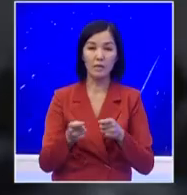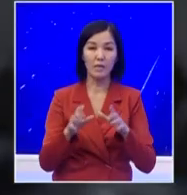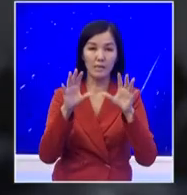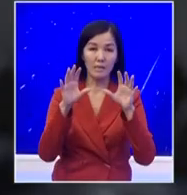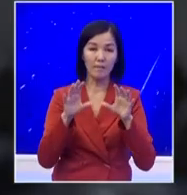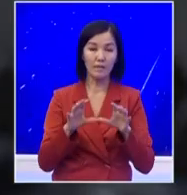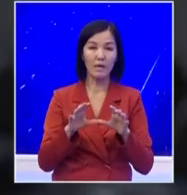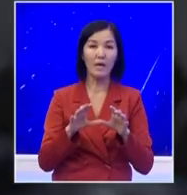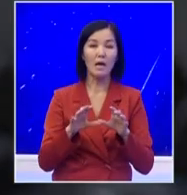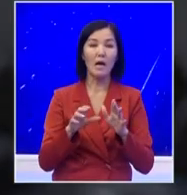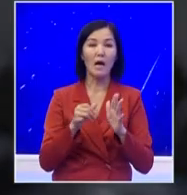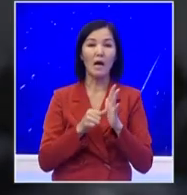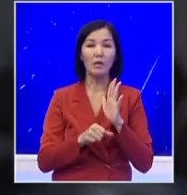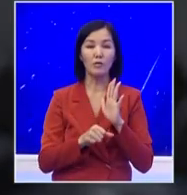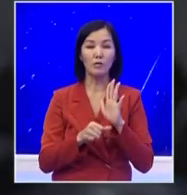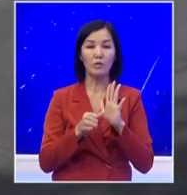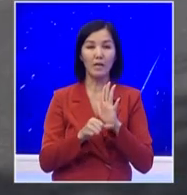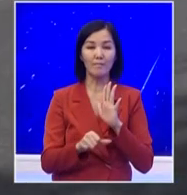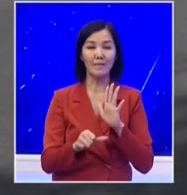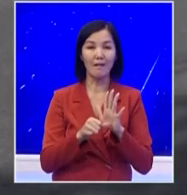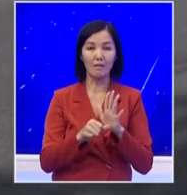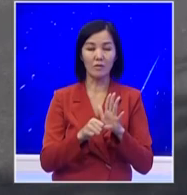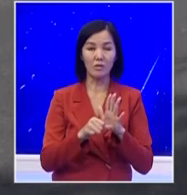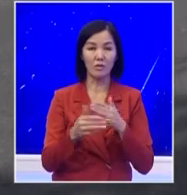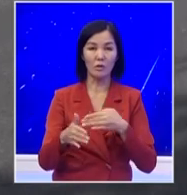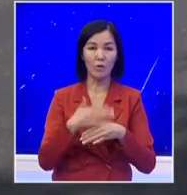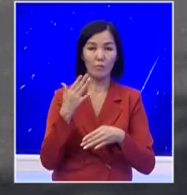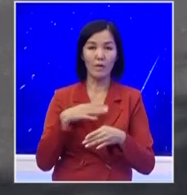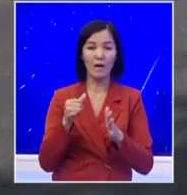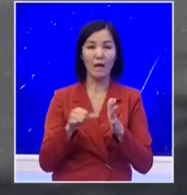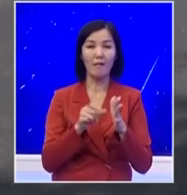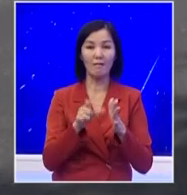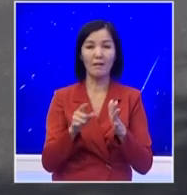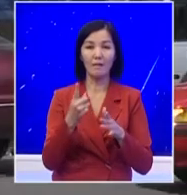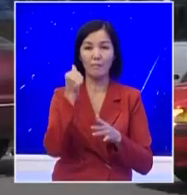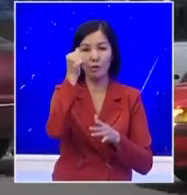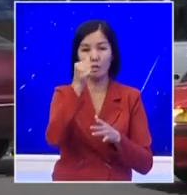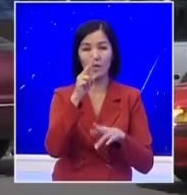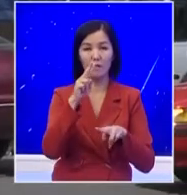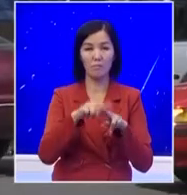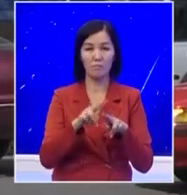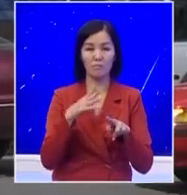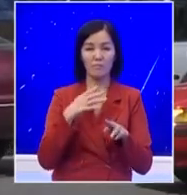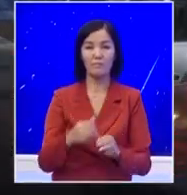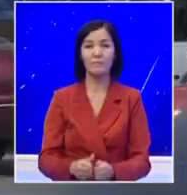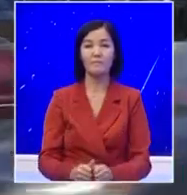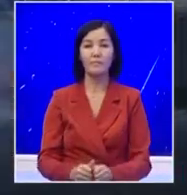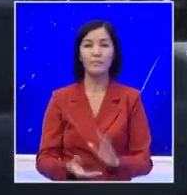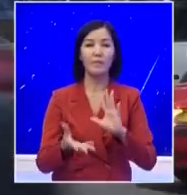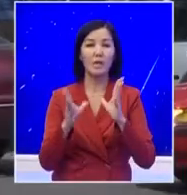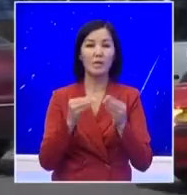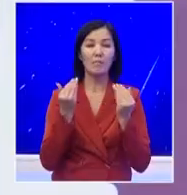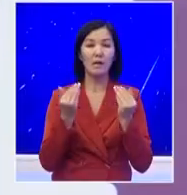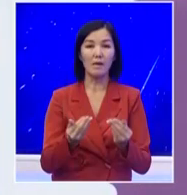кодекстің 669-шы бабы бойынша жауапқа тартылған. Онан бөлек тағы 6 борышкер бір жылға дейін бас бостандығынан айырылыпты. Жалпы өңірде